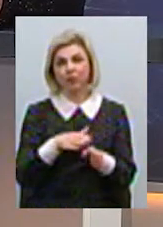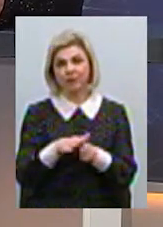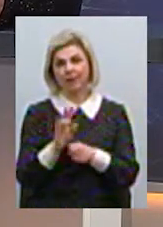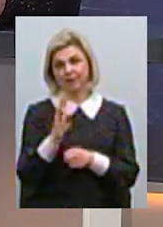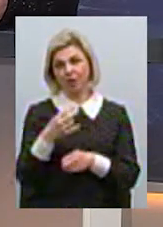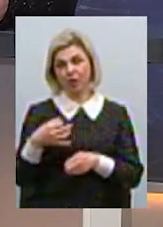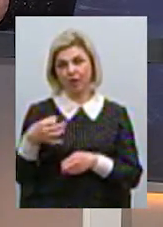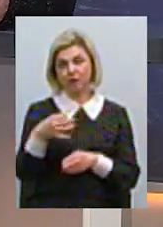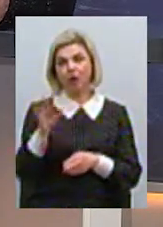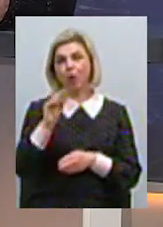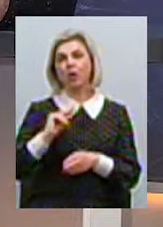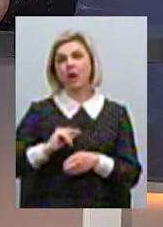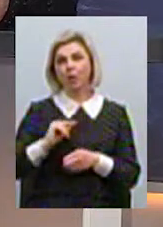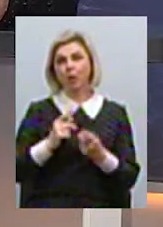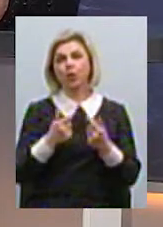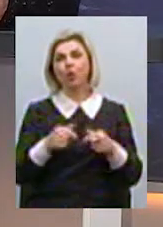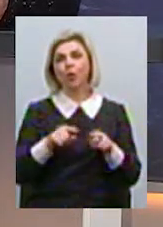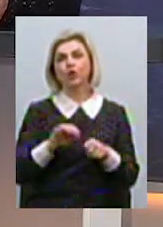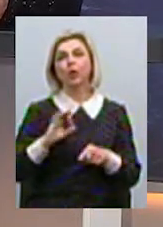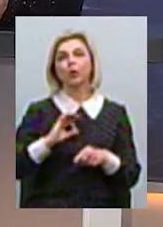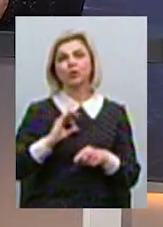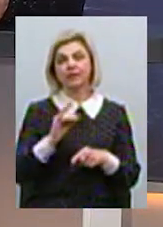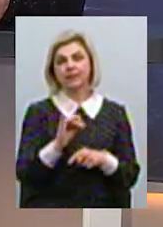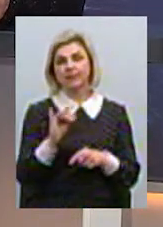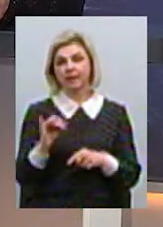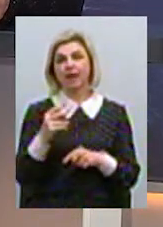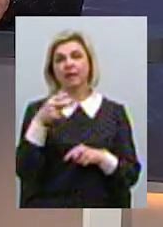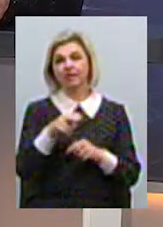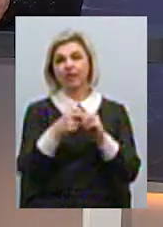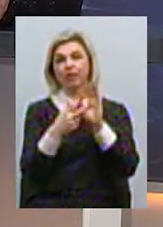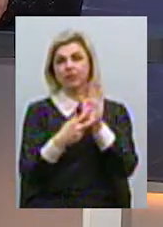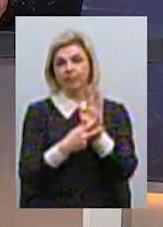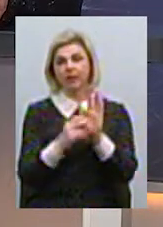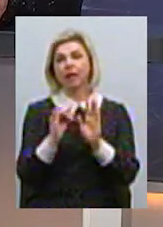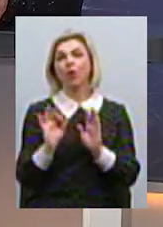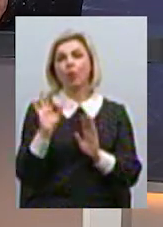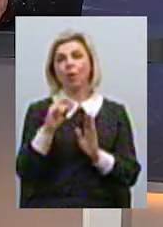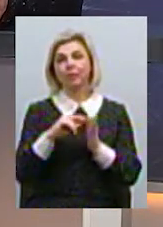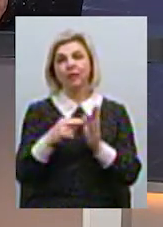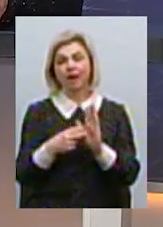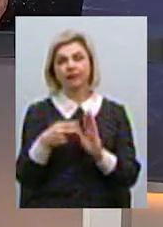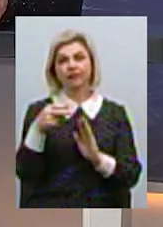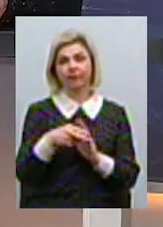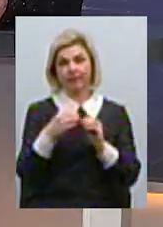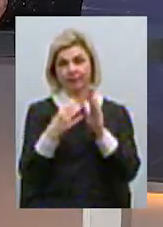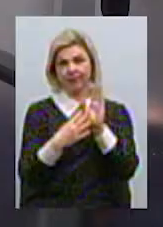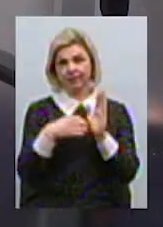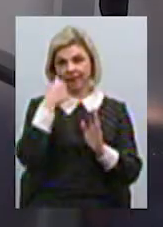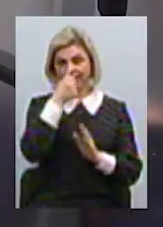Миколаївщині. Про роботу органів юстиції на Миколаївщині у 2018 році та про плани на 2019